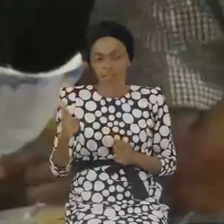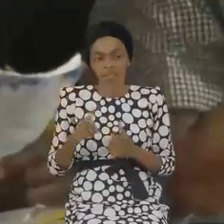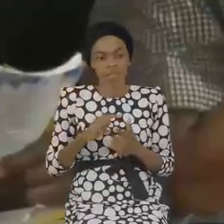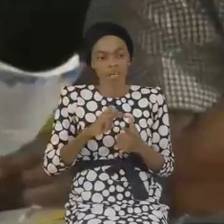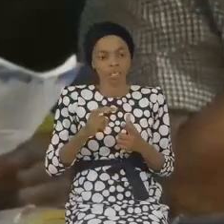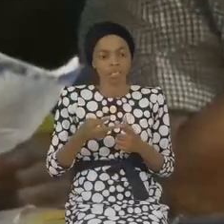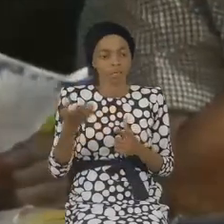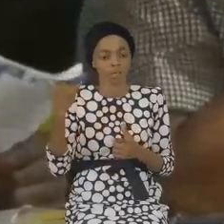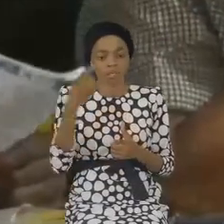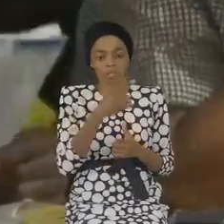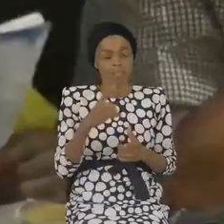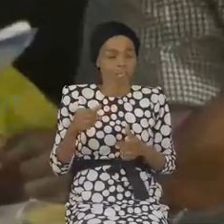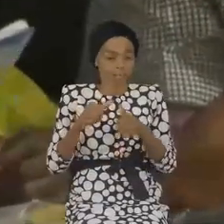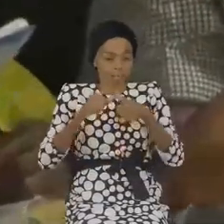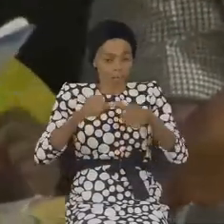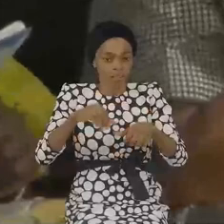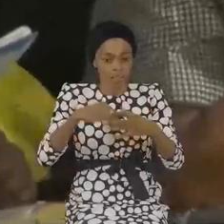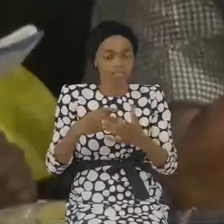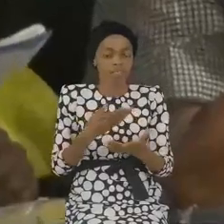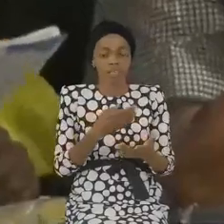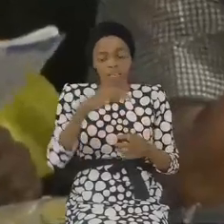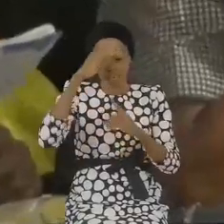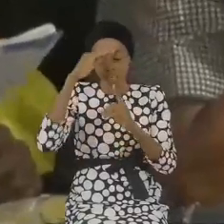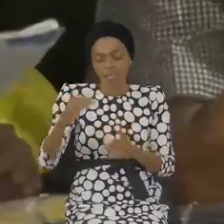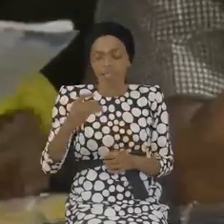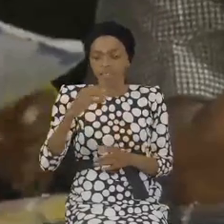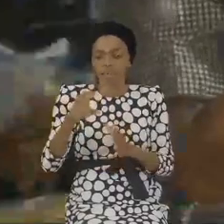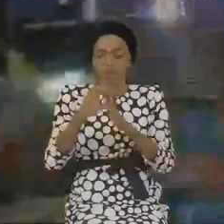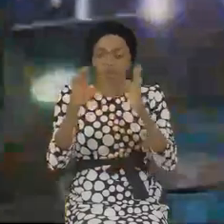son alliance. Verset 40,